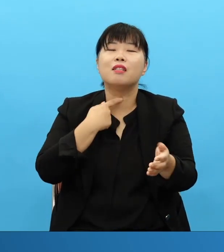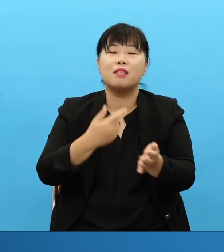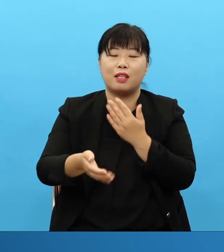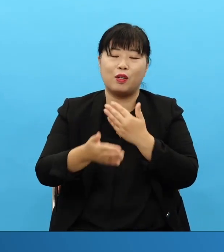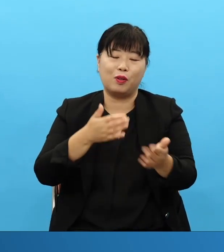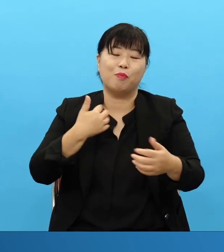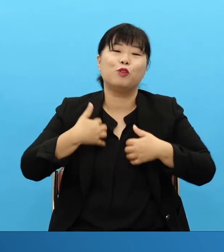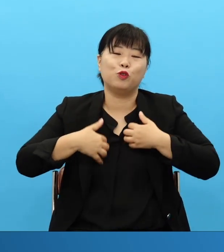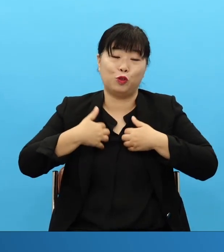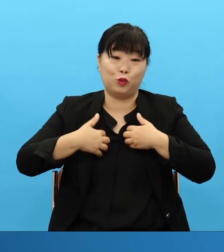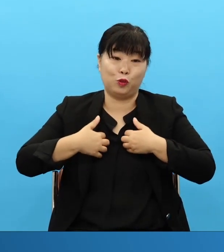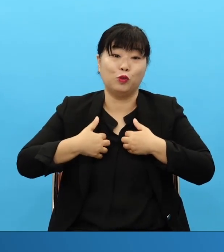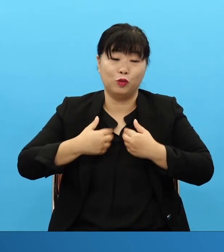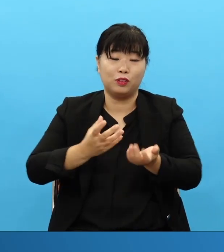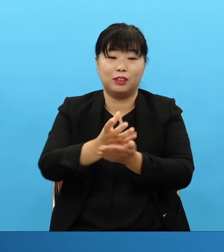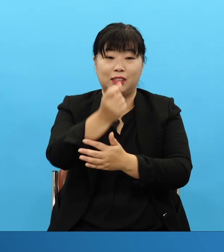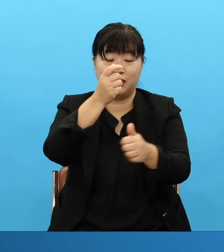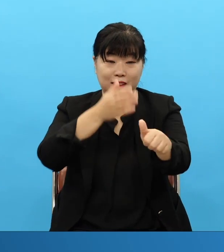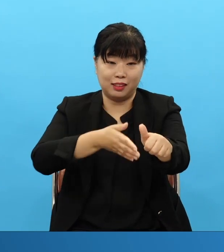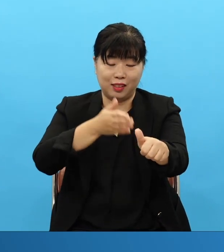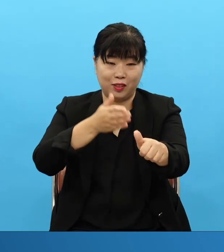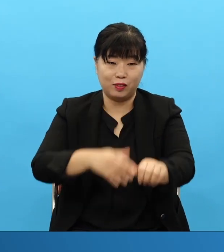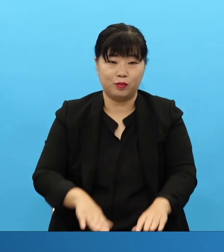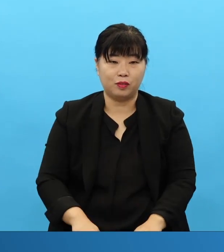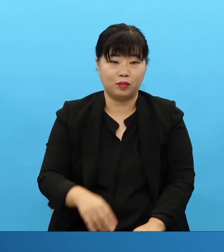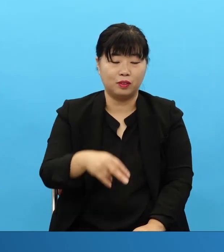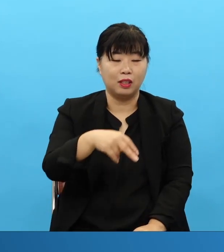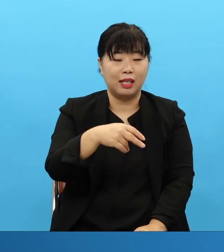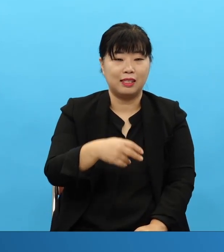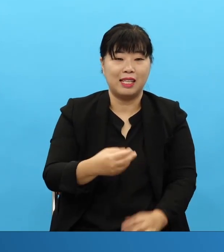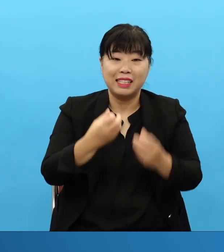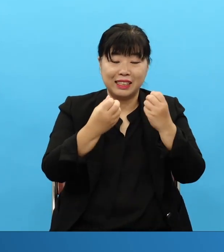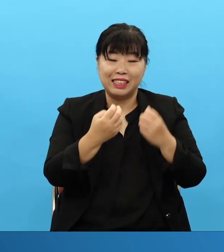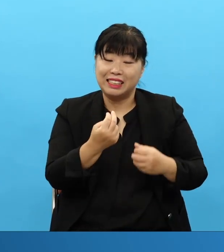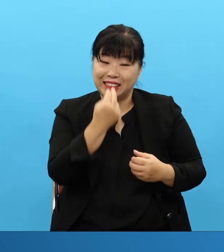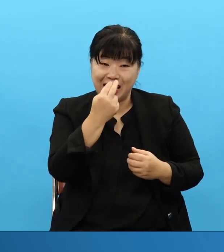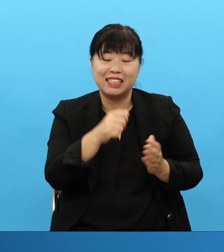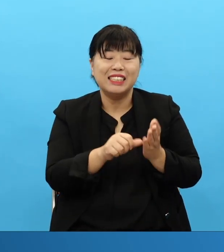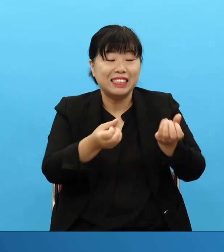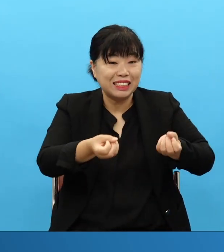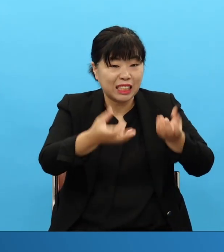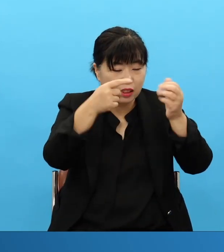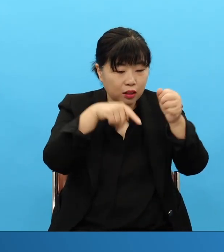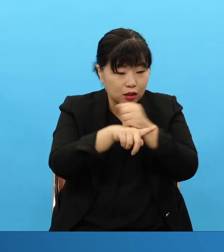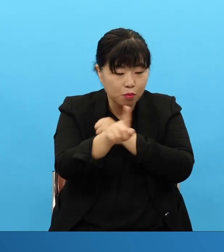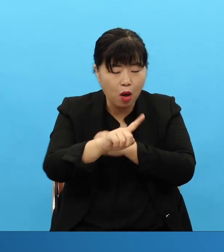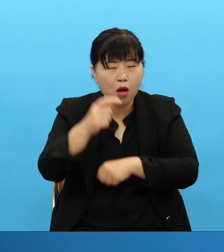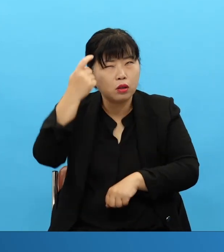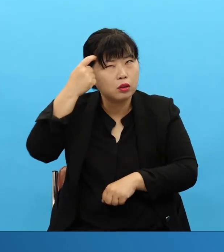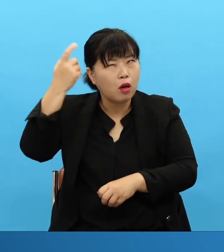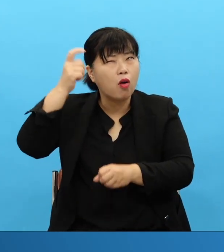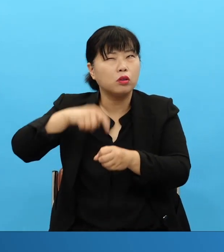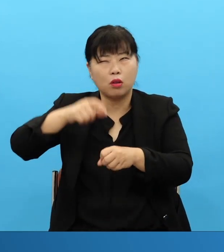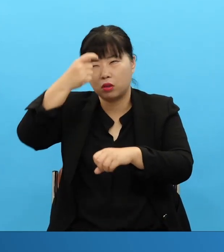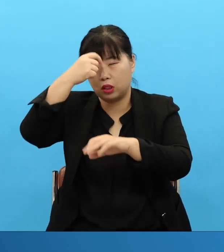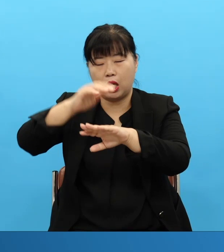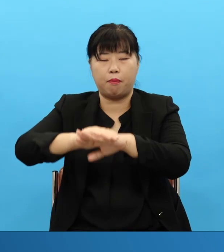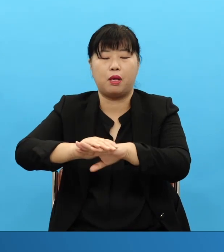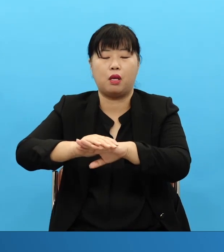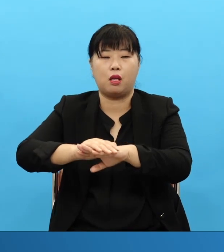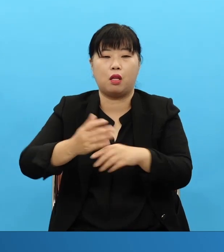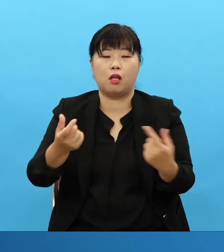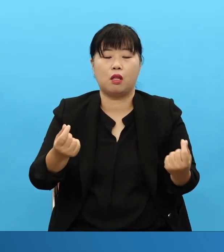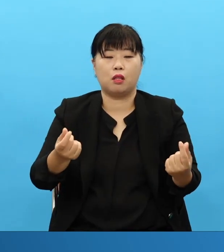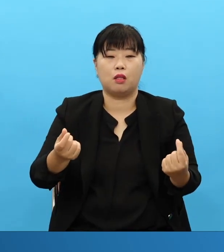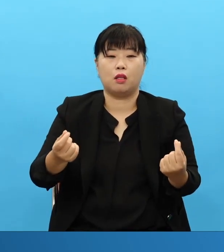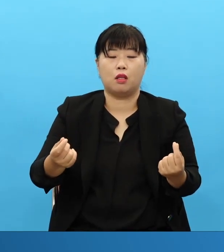산제사고 영적 예배라 We 그래요. call that living sacrifice, spiritual act of worship. 다른 거는 영적 예배 아닙니까? Then are other